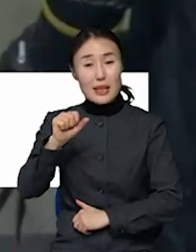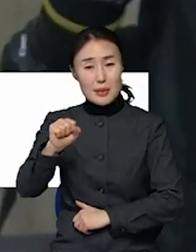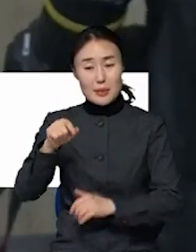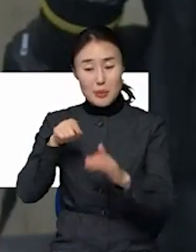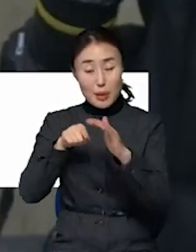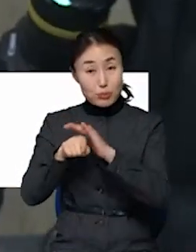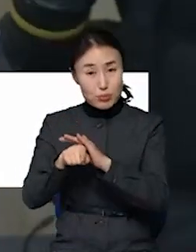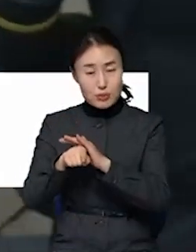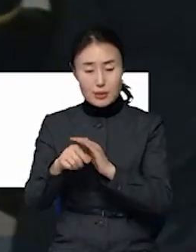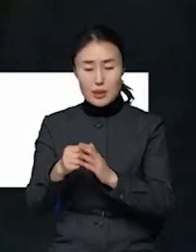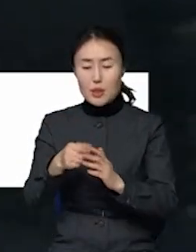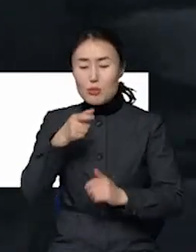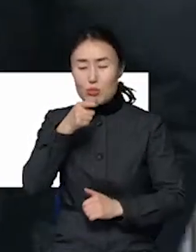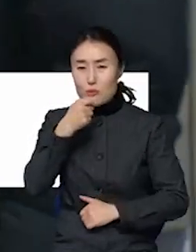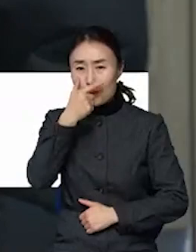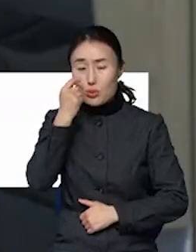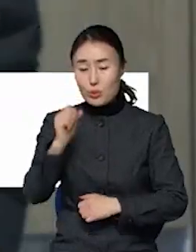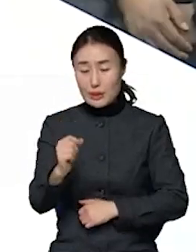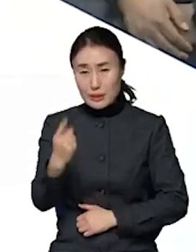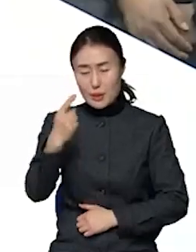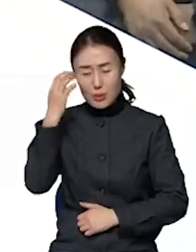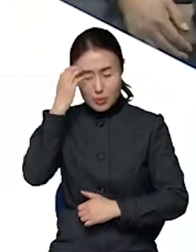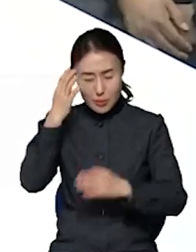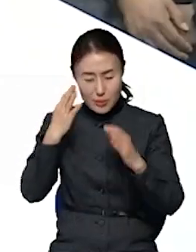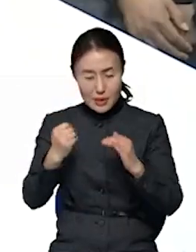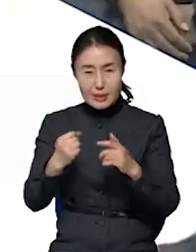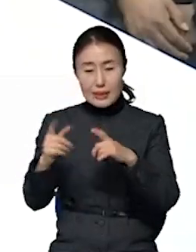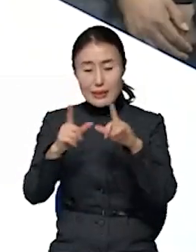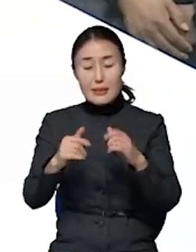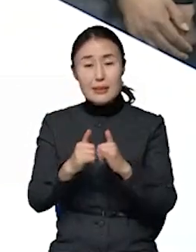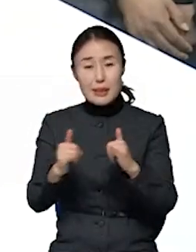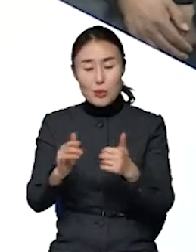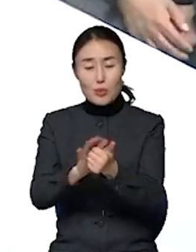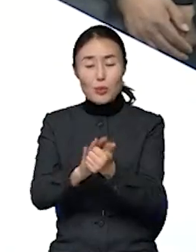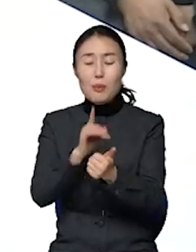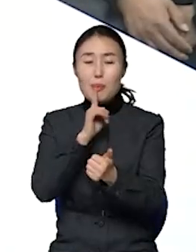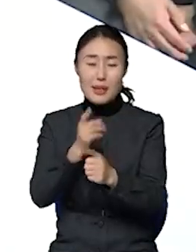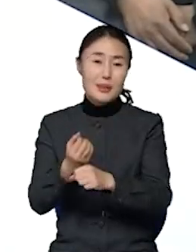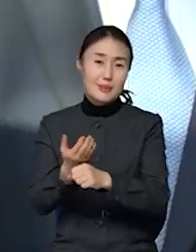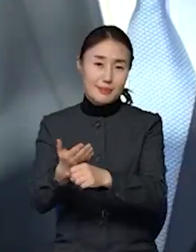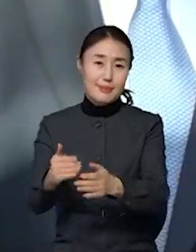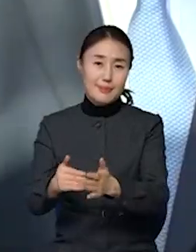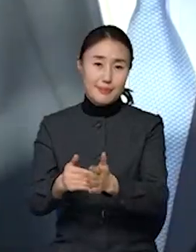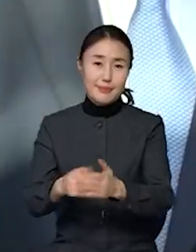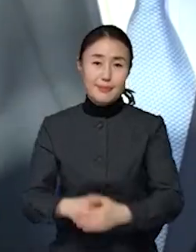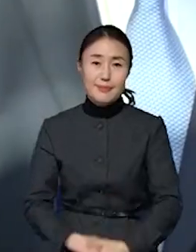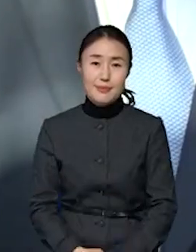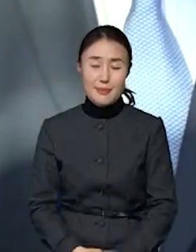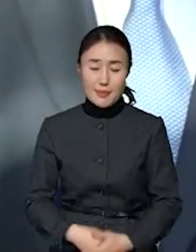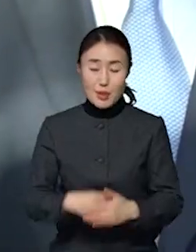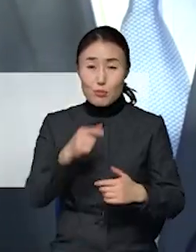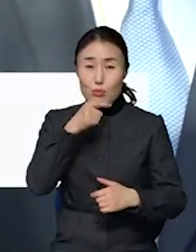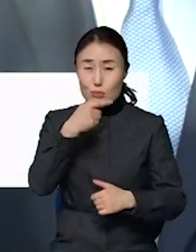대표는 우선 가뭄으로 고통받는 호남 지역민들에게 위로의 말부터 전했습니다 전남